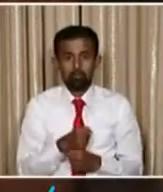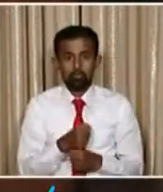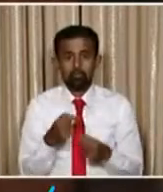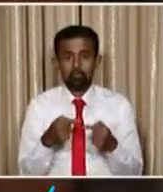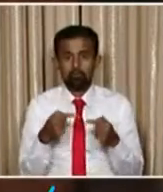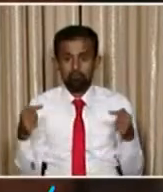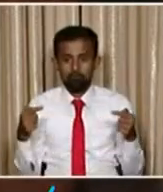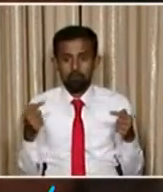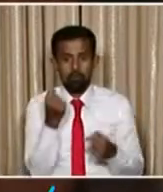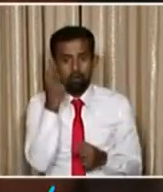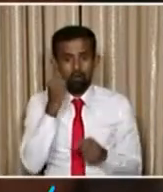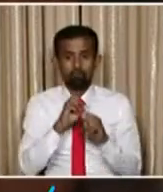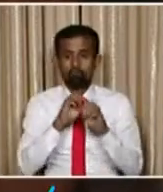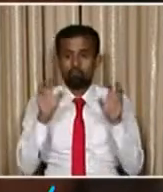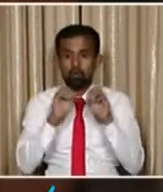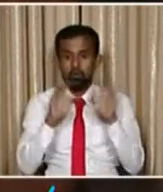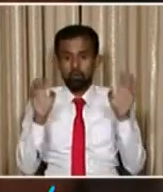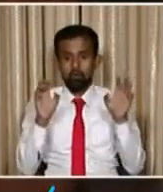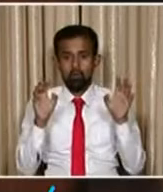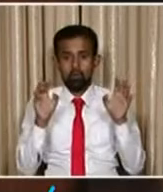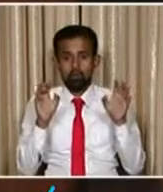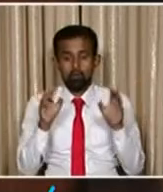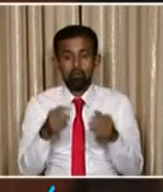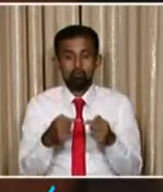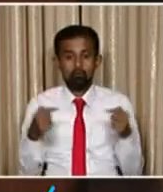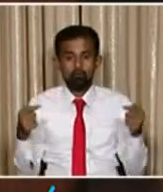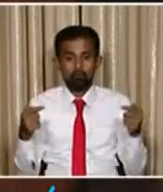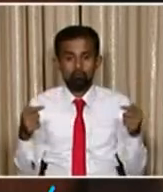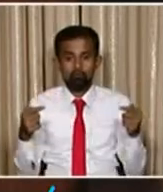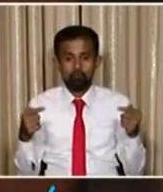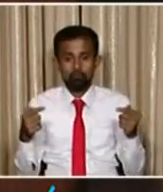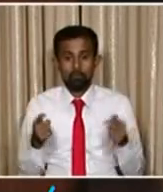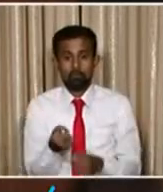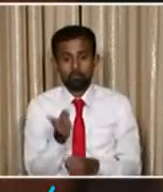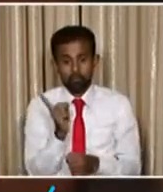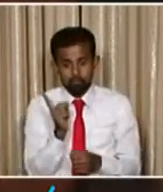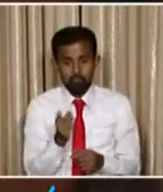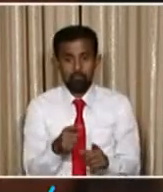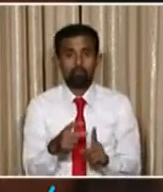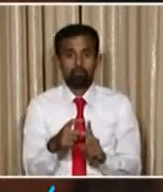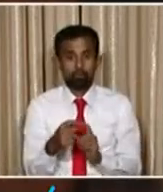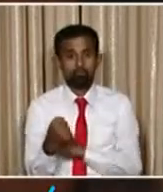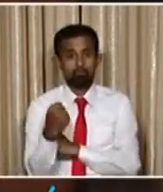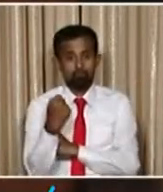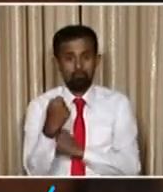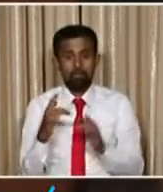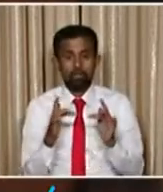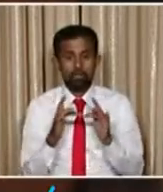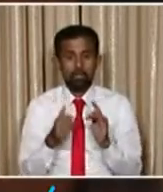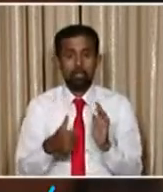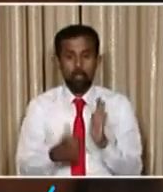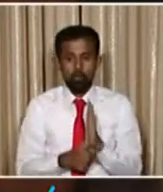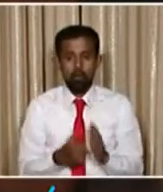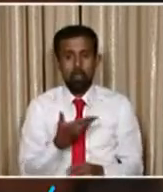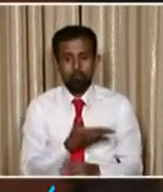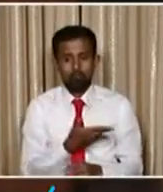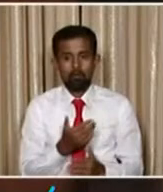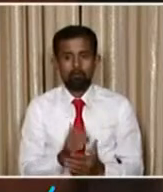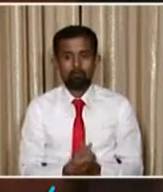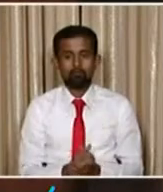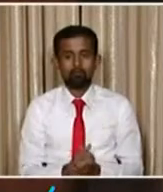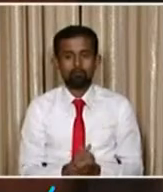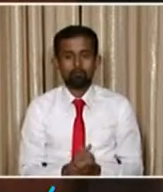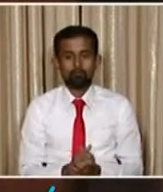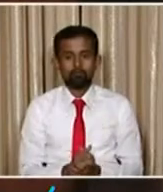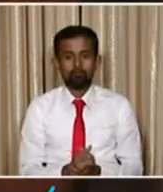විරුද්ධ මතයන් ප්‍රකාශ කරොත් එහෙම ඔවුන්ට විරුද්ධව දඬුවම් කරන තරම් බලයක් මේ ඔන්ලයින් කමිටුවට තියෙනවා. Honorable member, you have 2 more minutes.